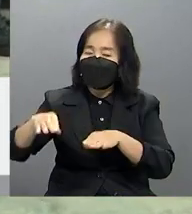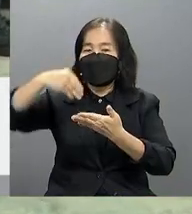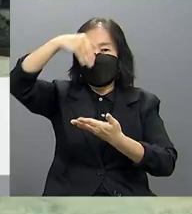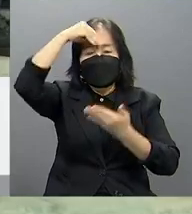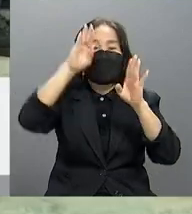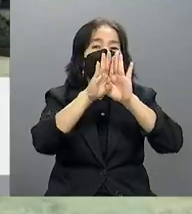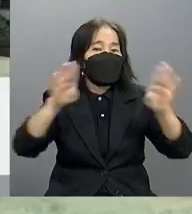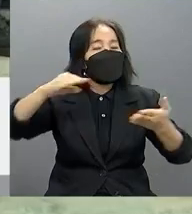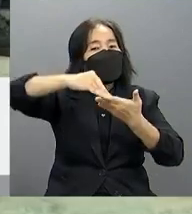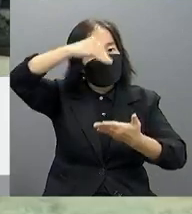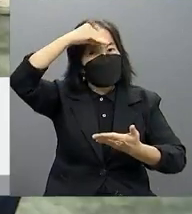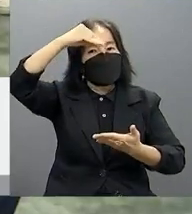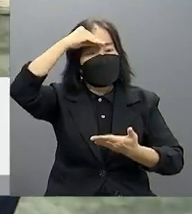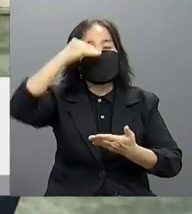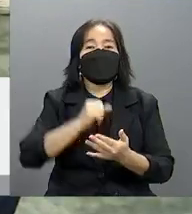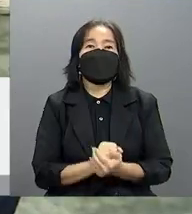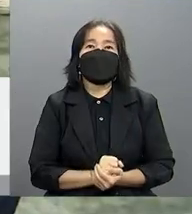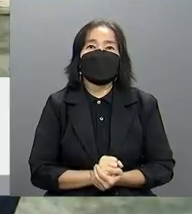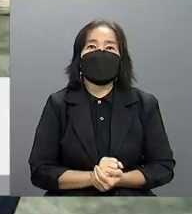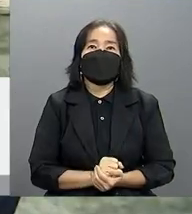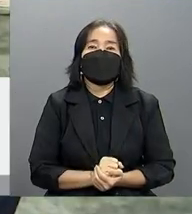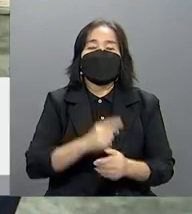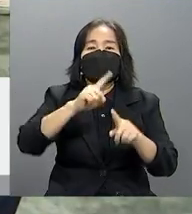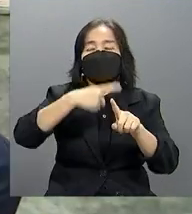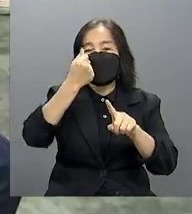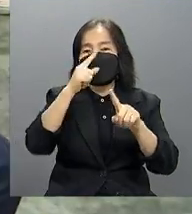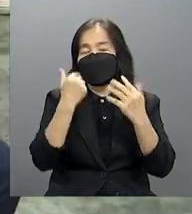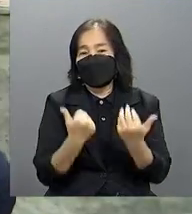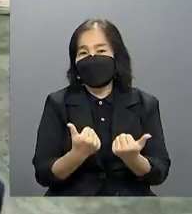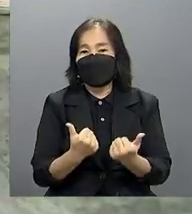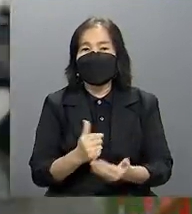สอนกันอีกครั้งในเดือนพฤศจิกายนนี้ด้วยค่ะ